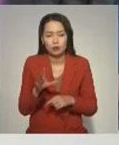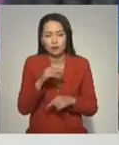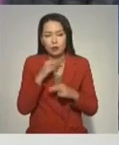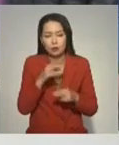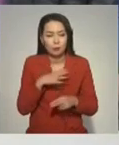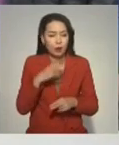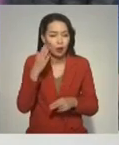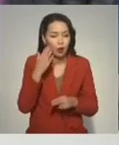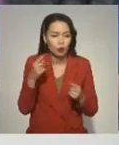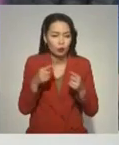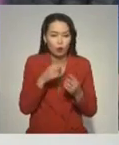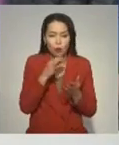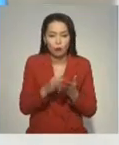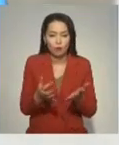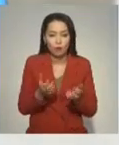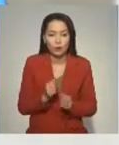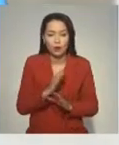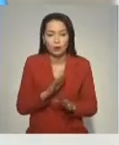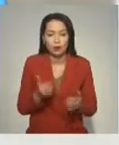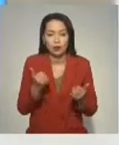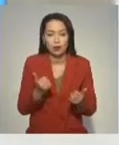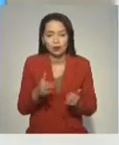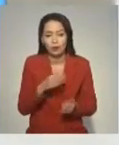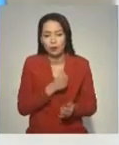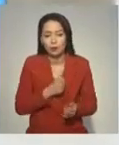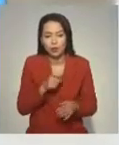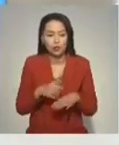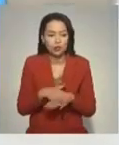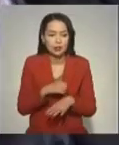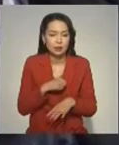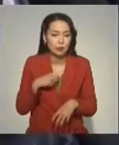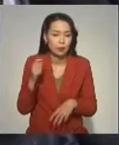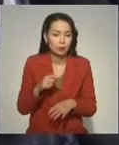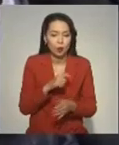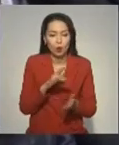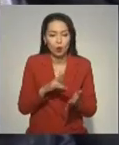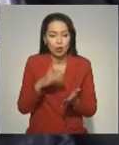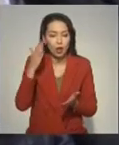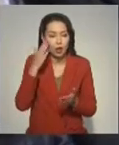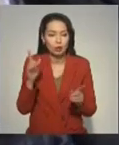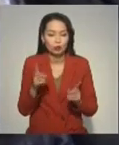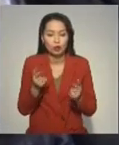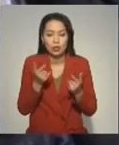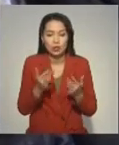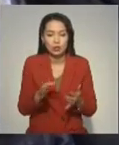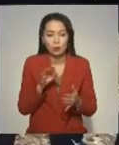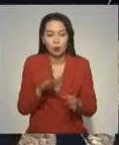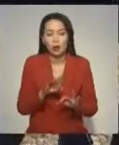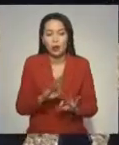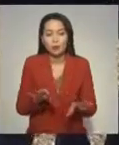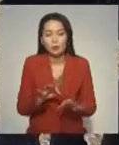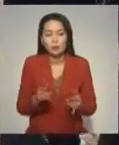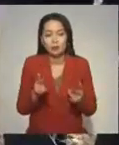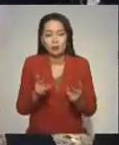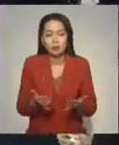но конкретного ответа так и не получили. Сегодня возмущенные жители сами приехали в городской акимат, чтобы потребовать от чиновников объяснений.